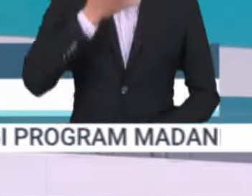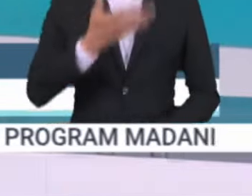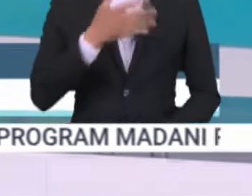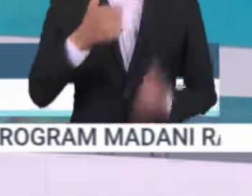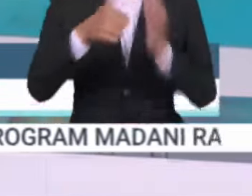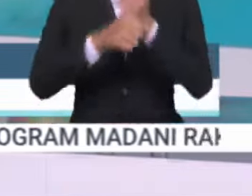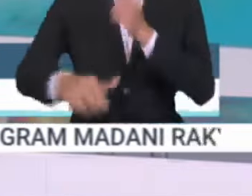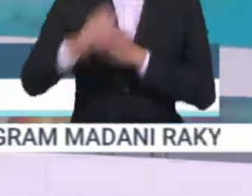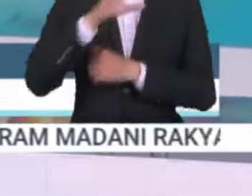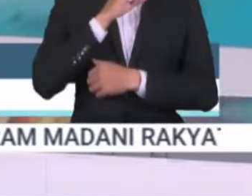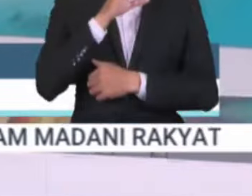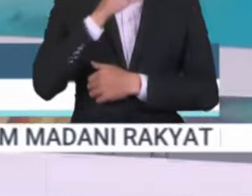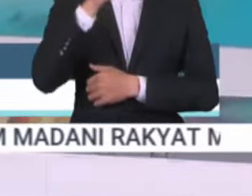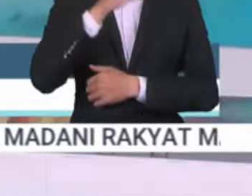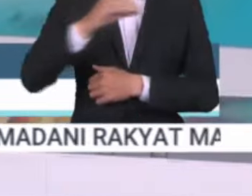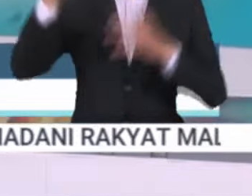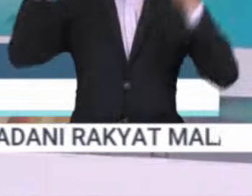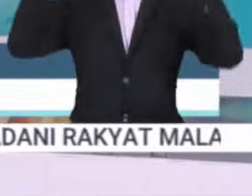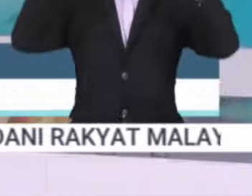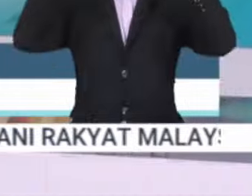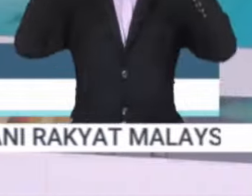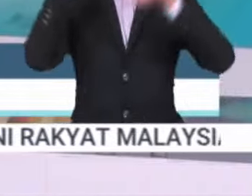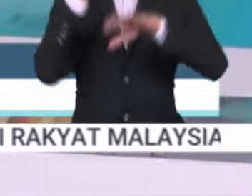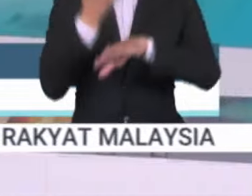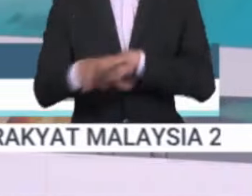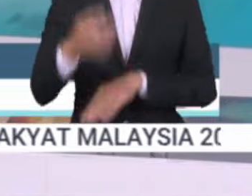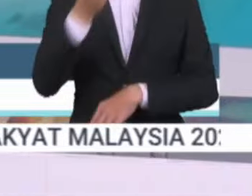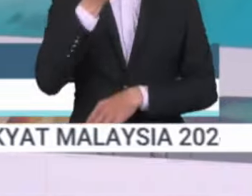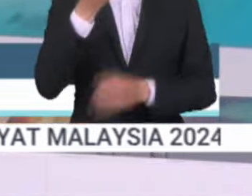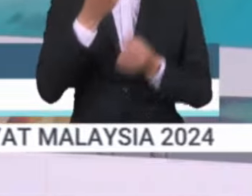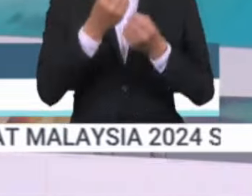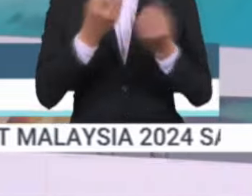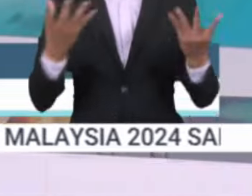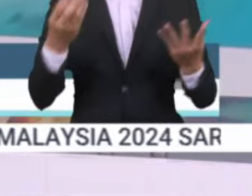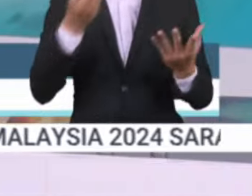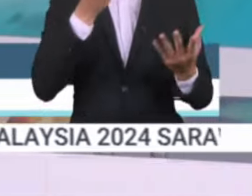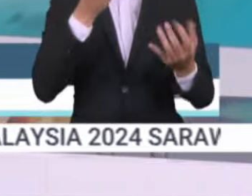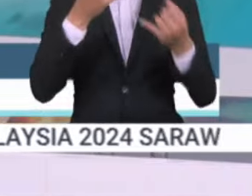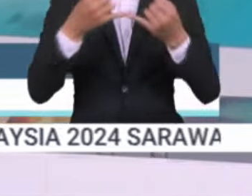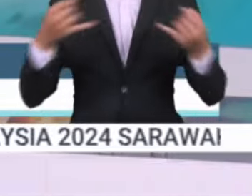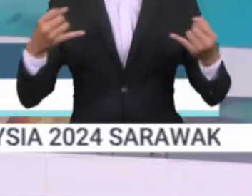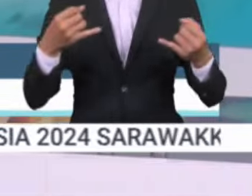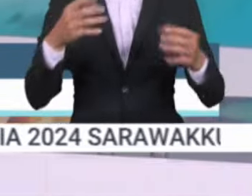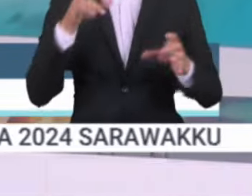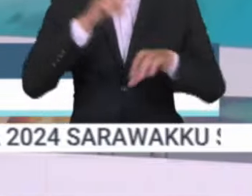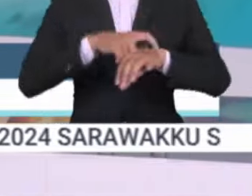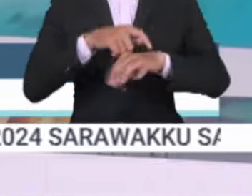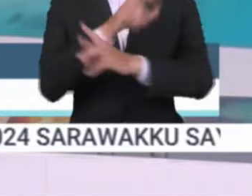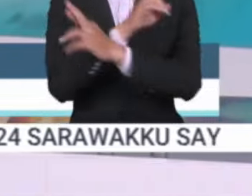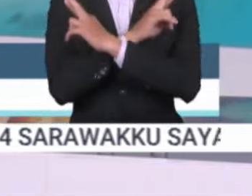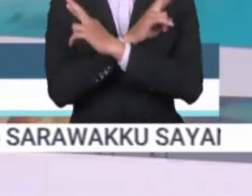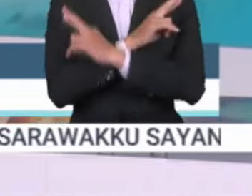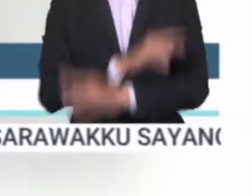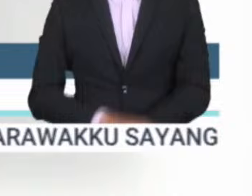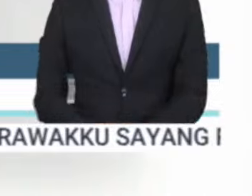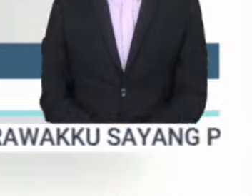perut, muntah, cirit-birit dan sakit kepala selepas makan beberapa jenis makanan ketika waktu rehat.